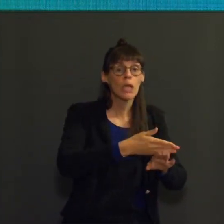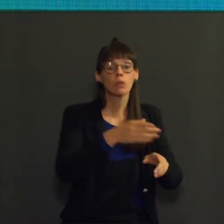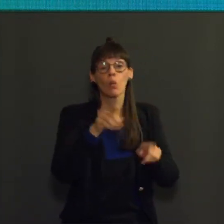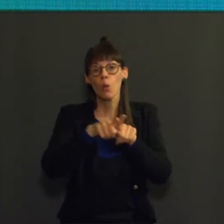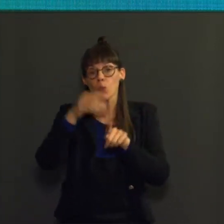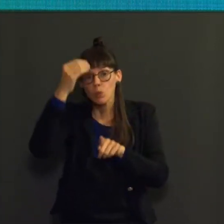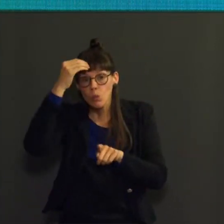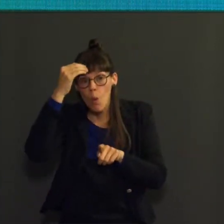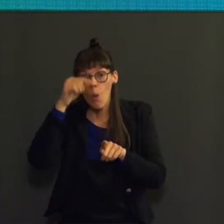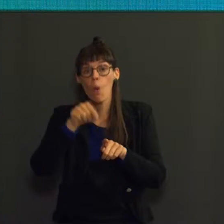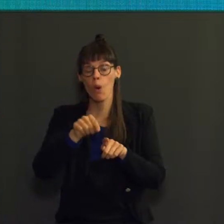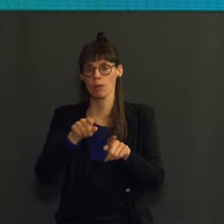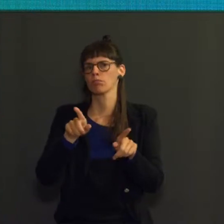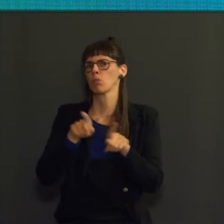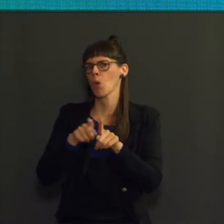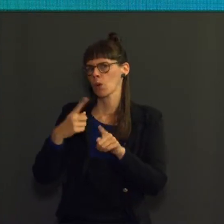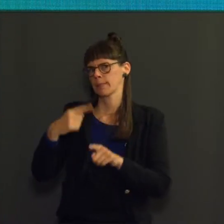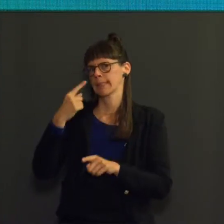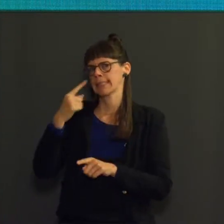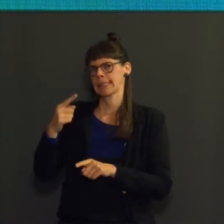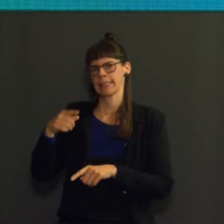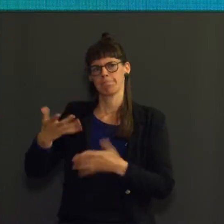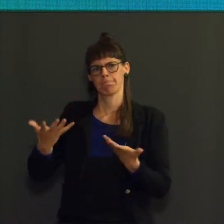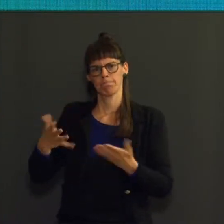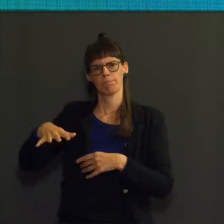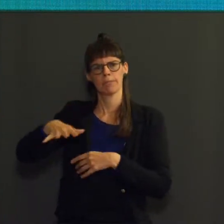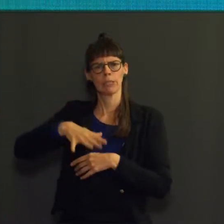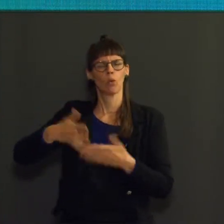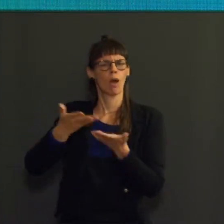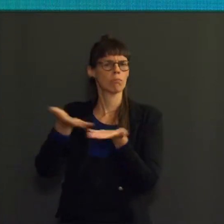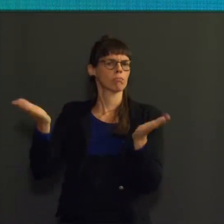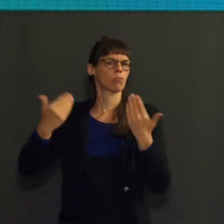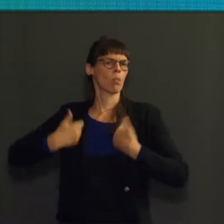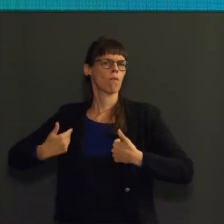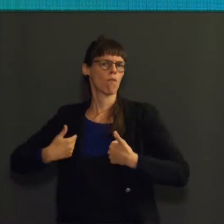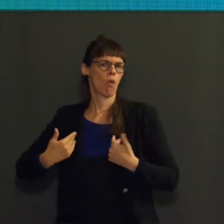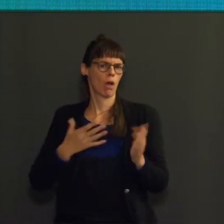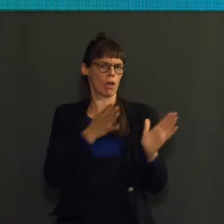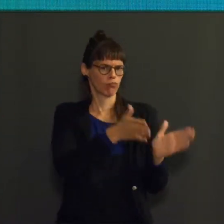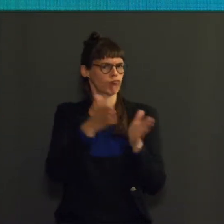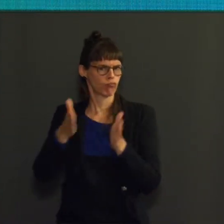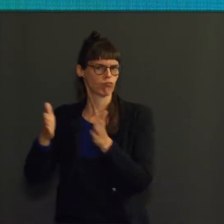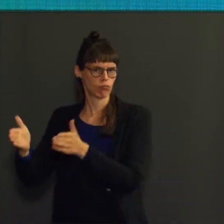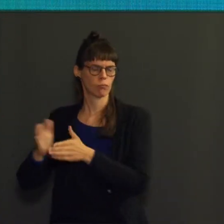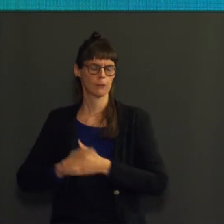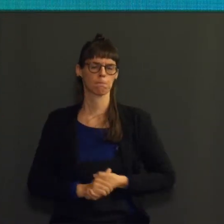scholen. En we peilen ook naar de situatie in de algemene bevolking.